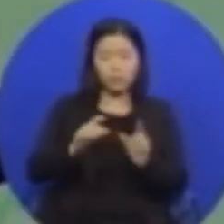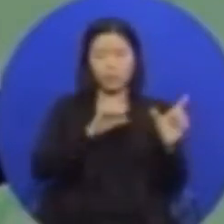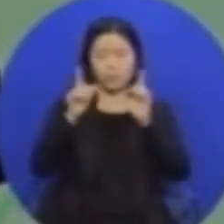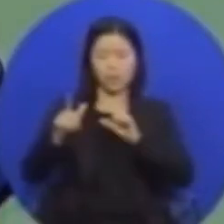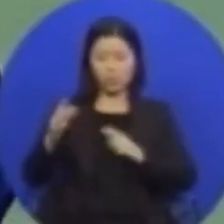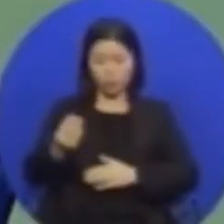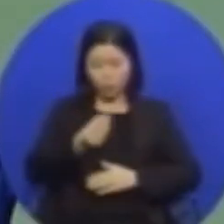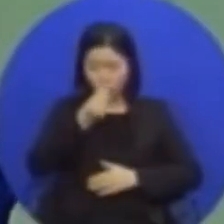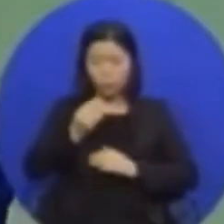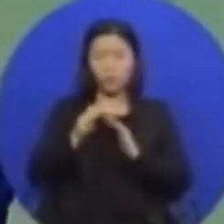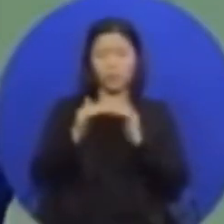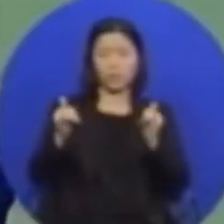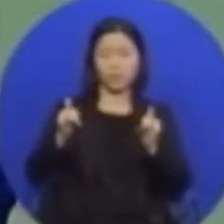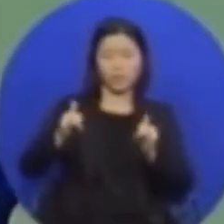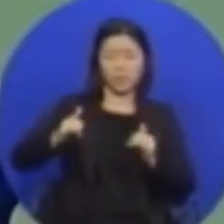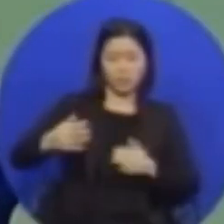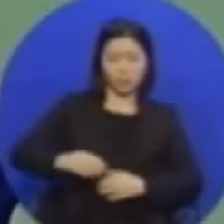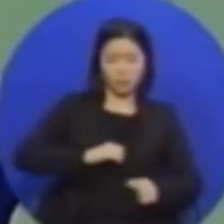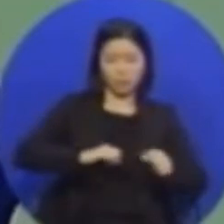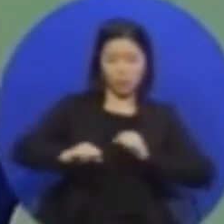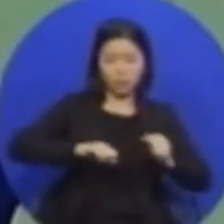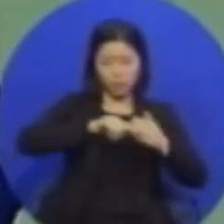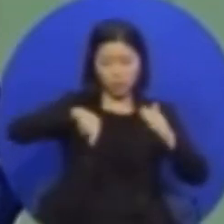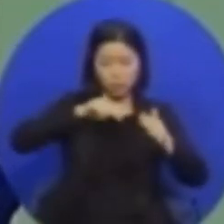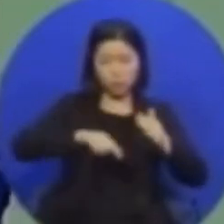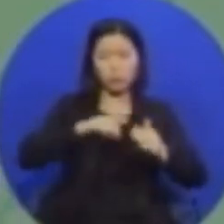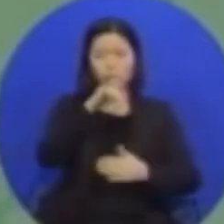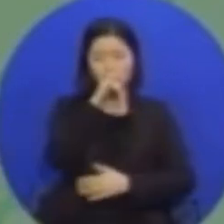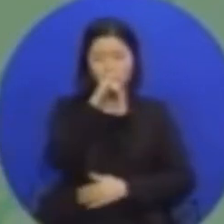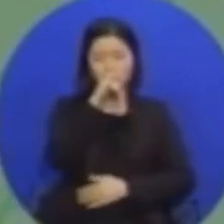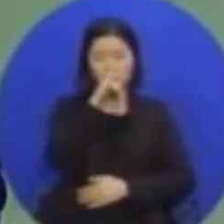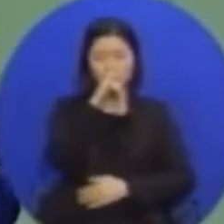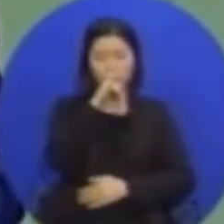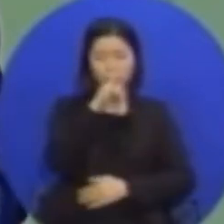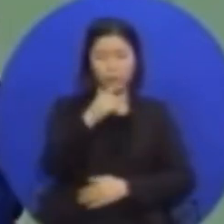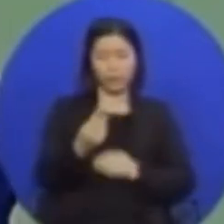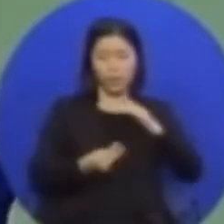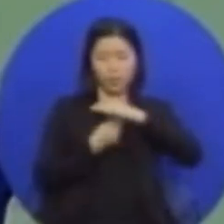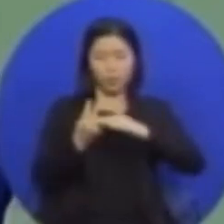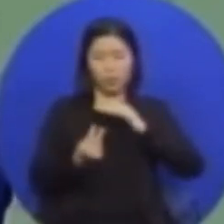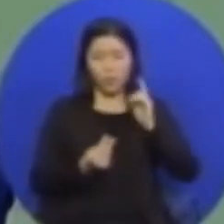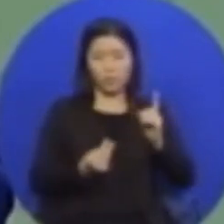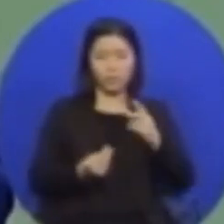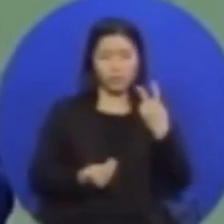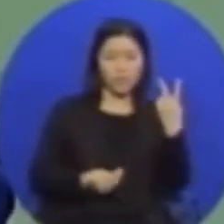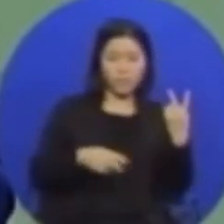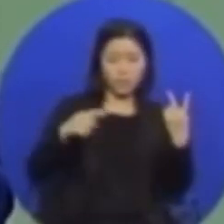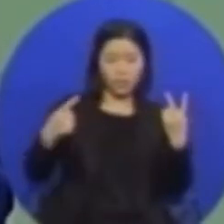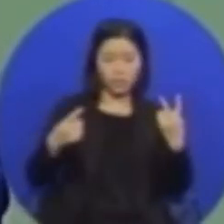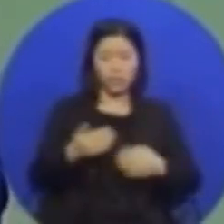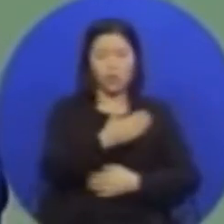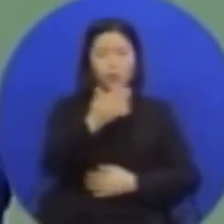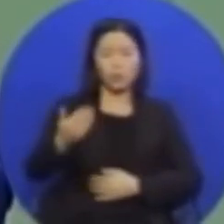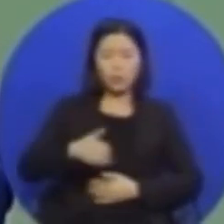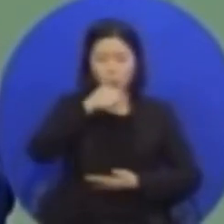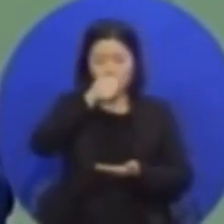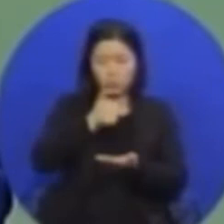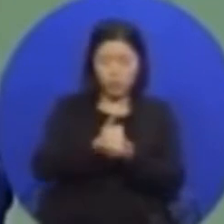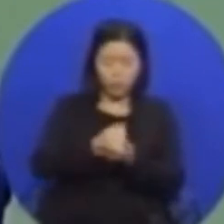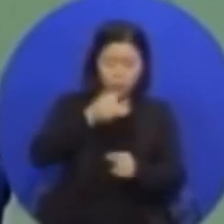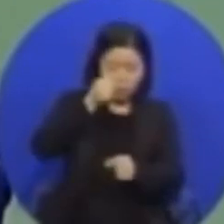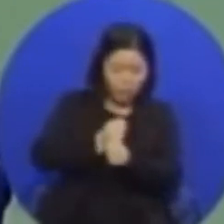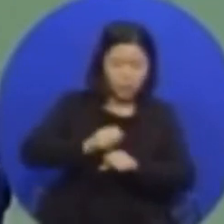역사가 그 안에 있어요 요한일서 2장 1절에 보면 너희로 죄를 범하지